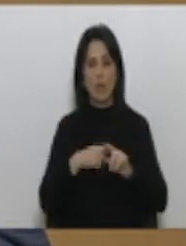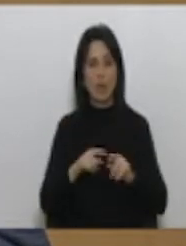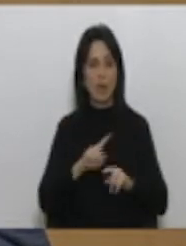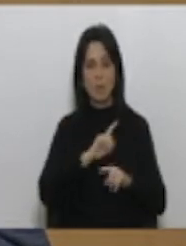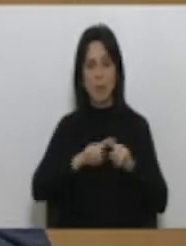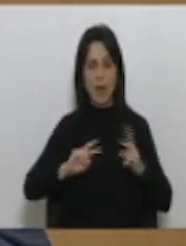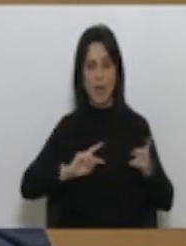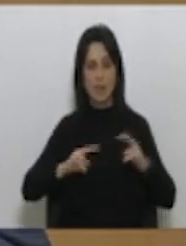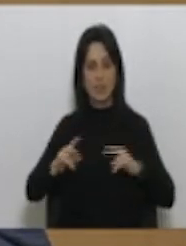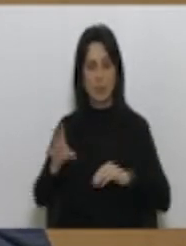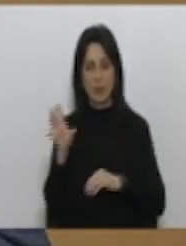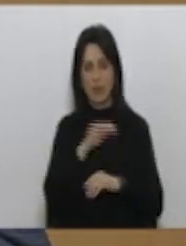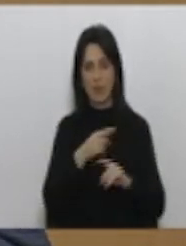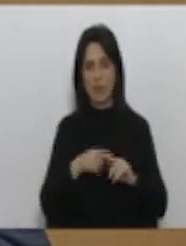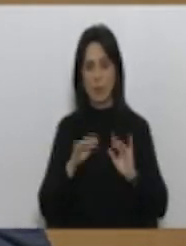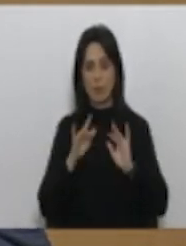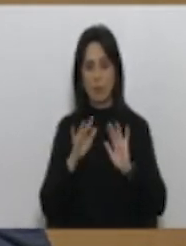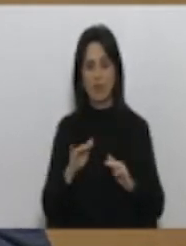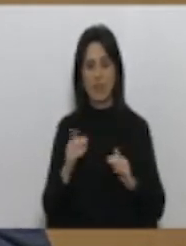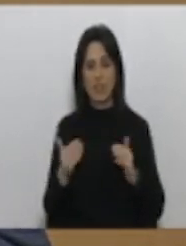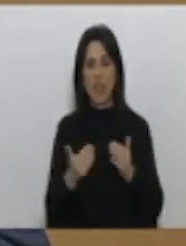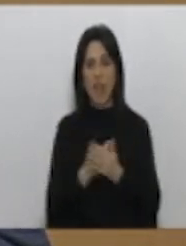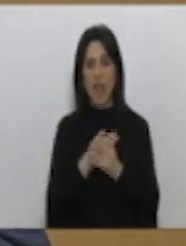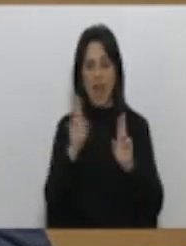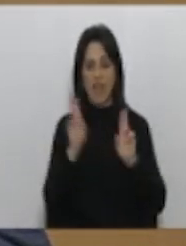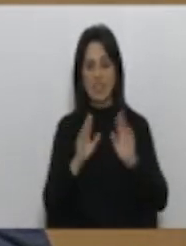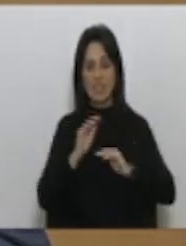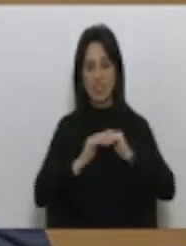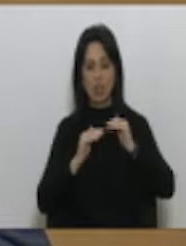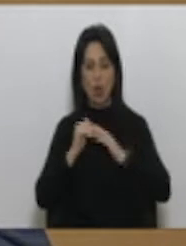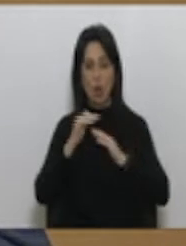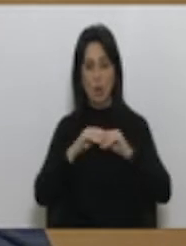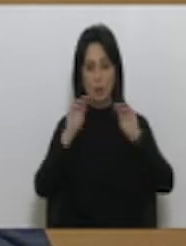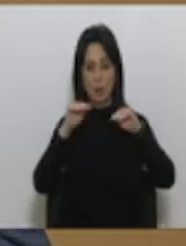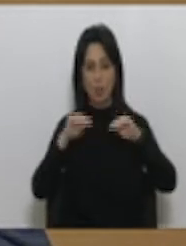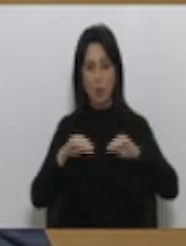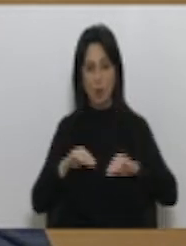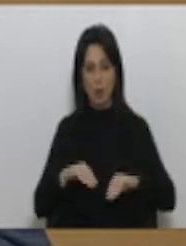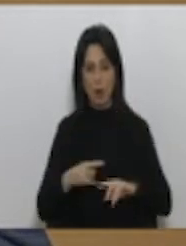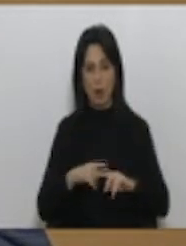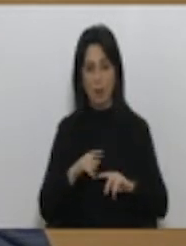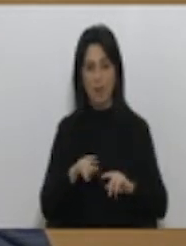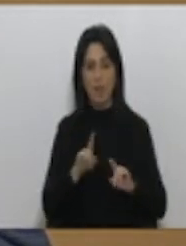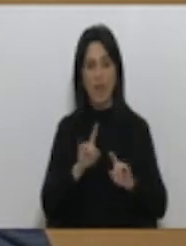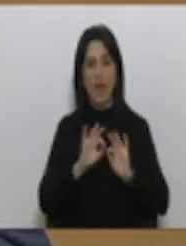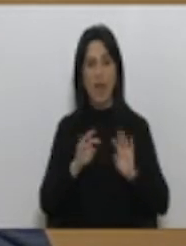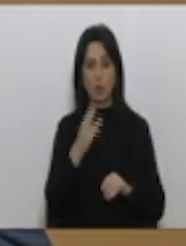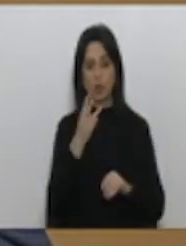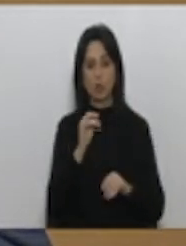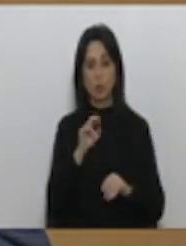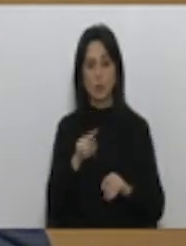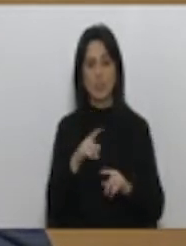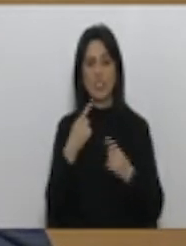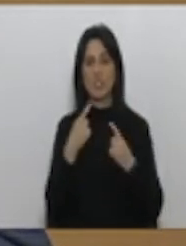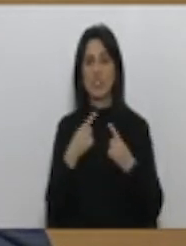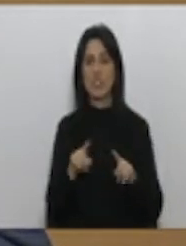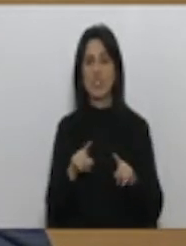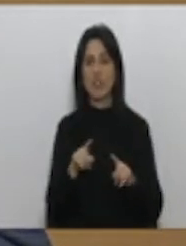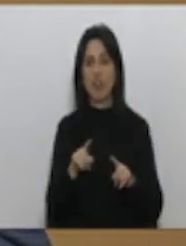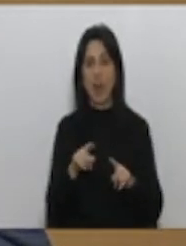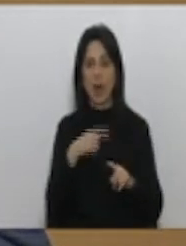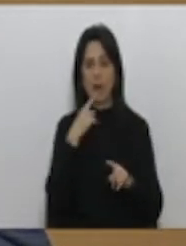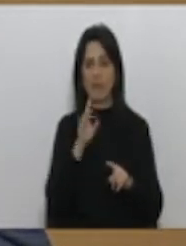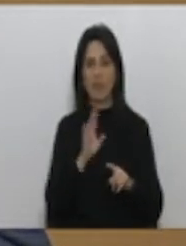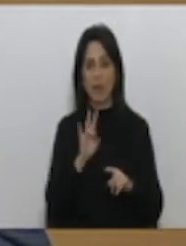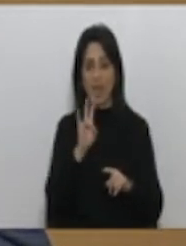იცვლება ყველაფერი. მიმდინარეობს ახალ წესწყობილების ჩამოყალიბება. აი რა განაცხადა მაკრონმა შულცმა, სხვაზე არ